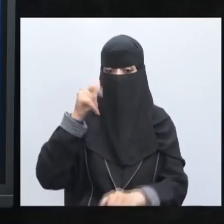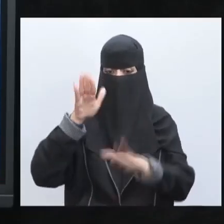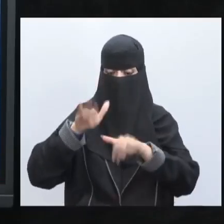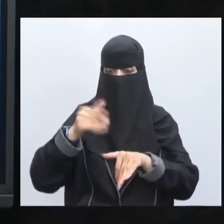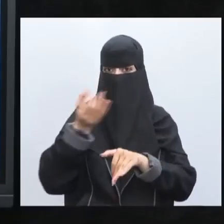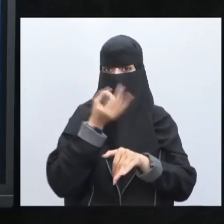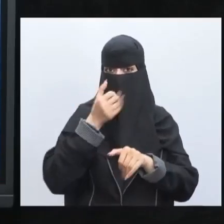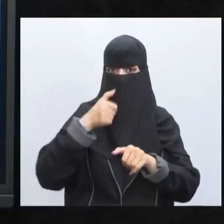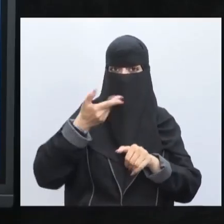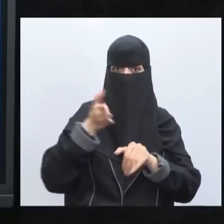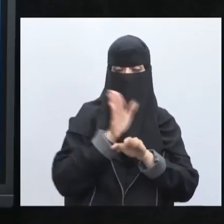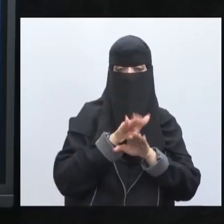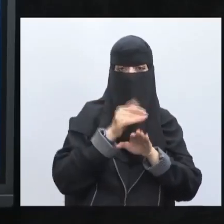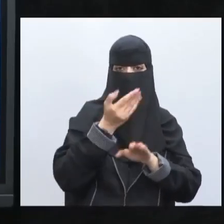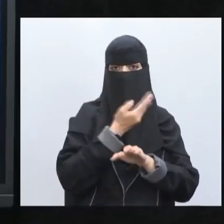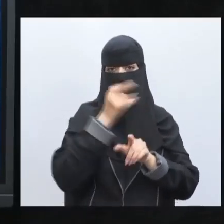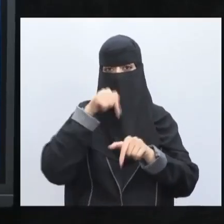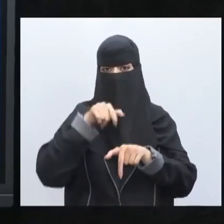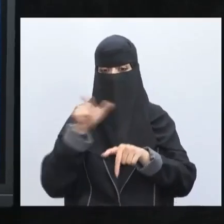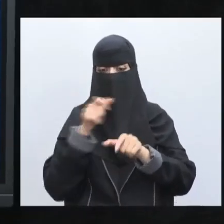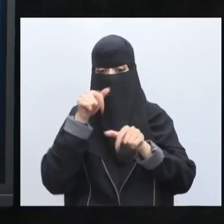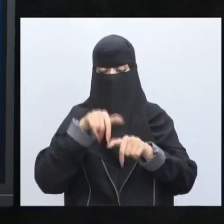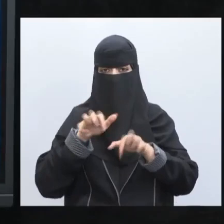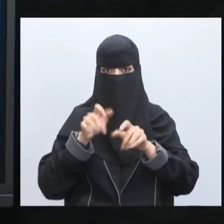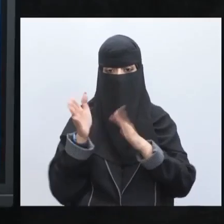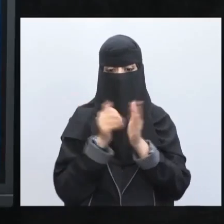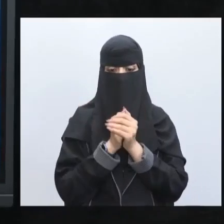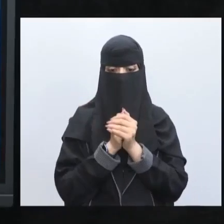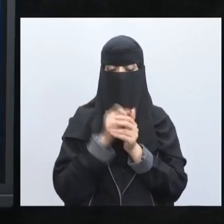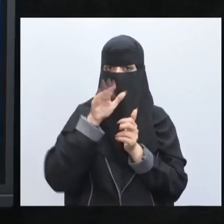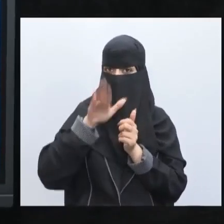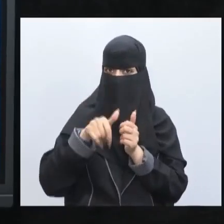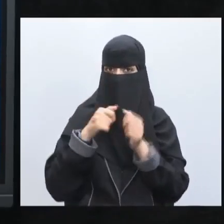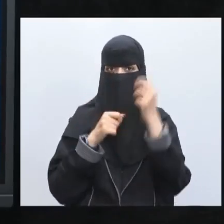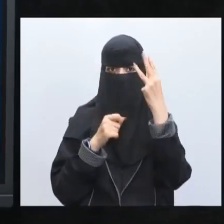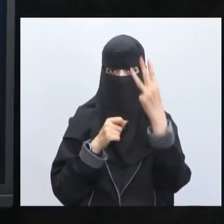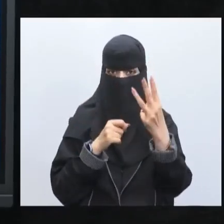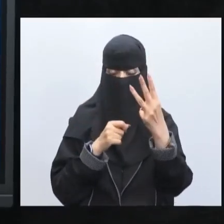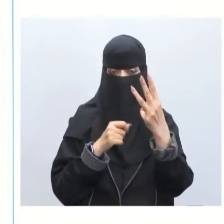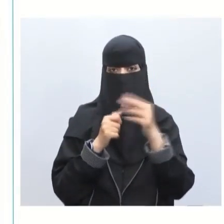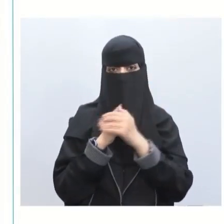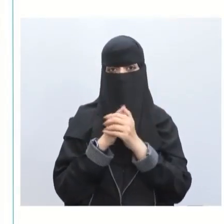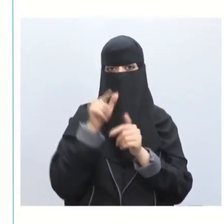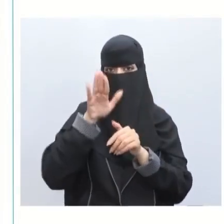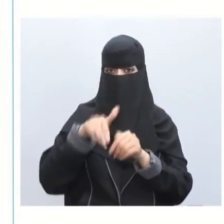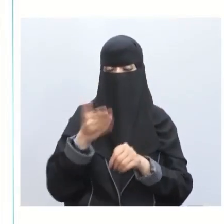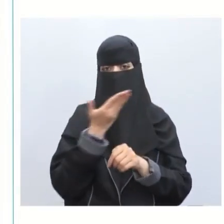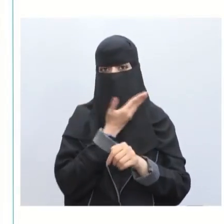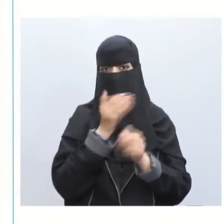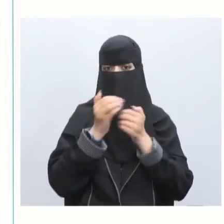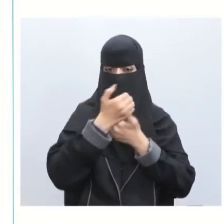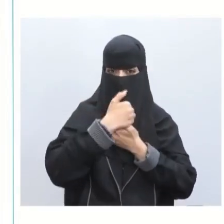تحدثنا عن اثار التنمر الكتروني وذكرنا اثار التنمر اثار نفسيه